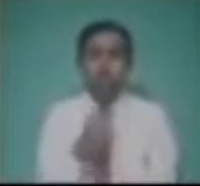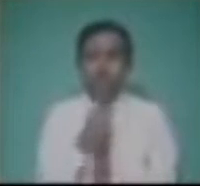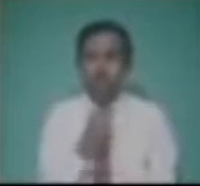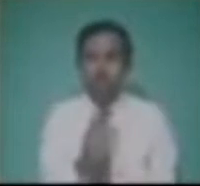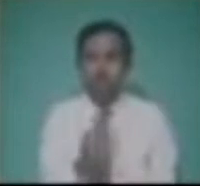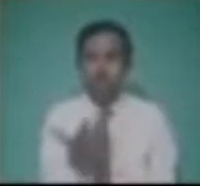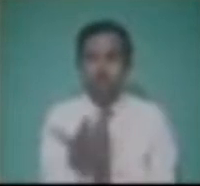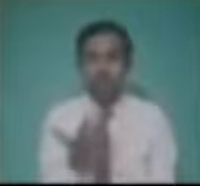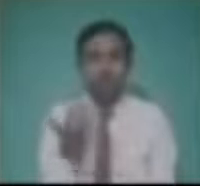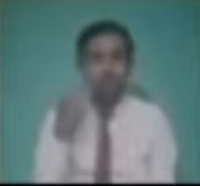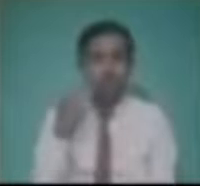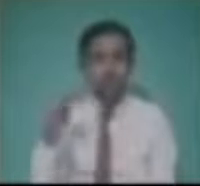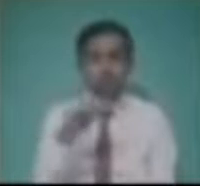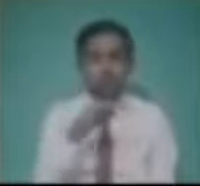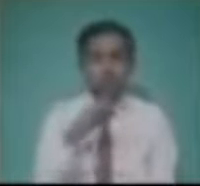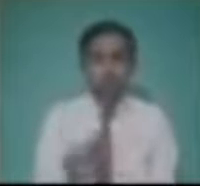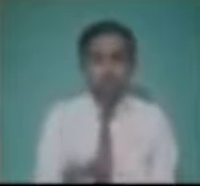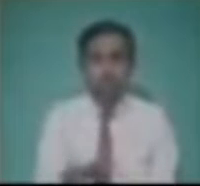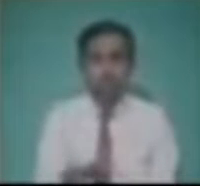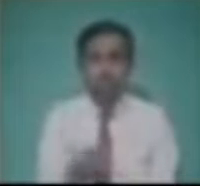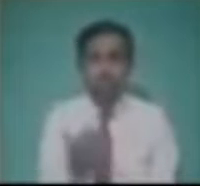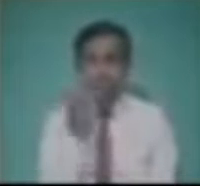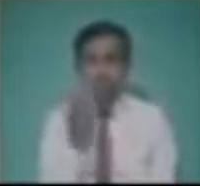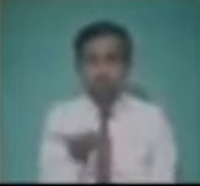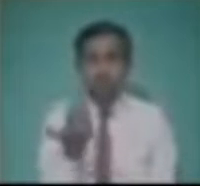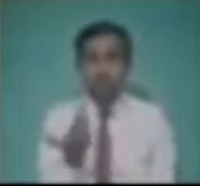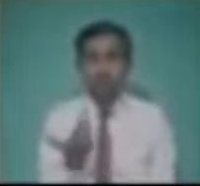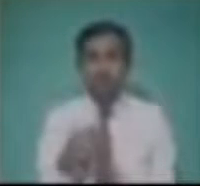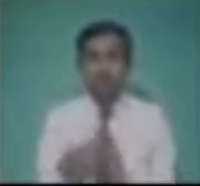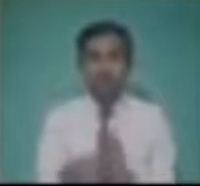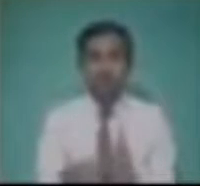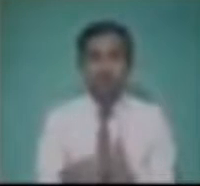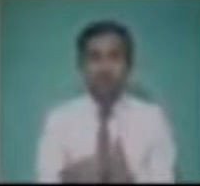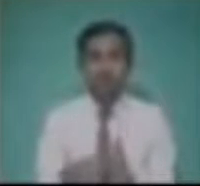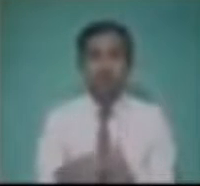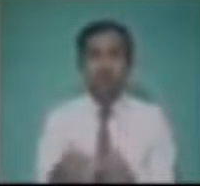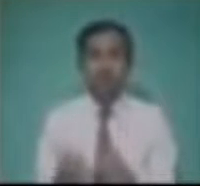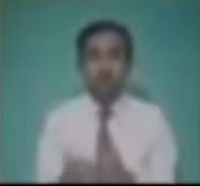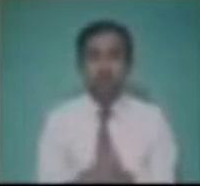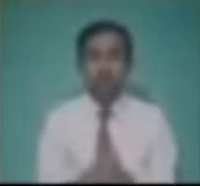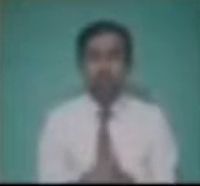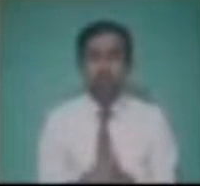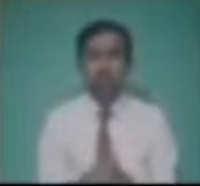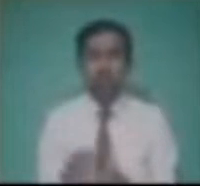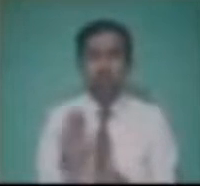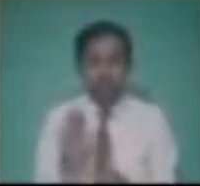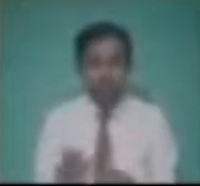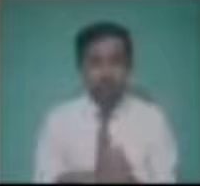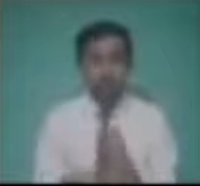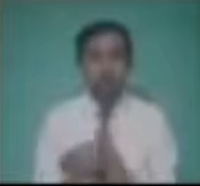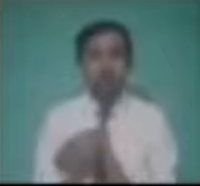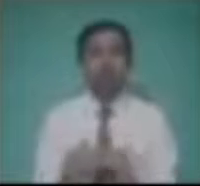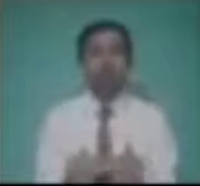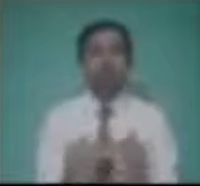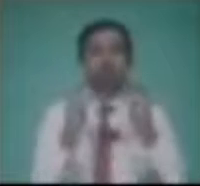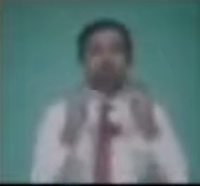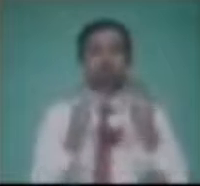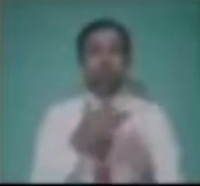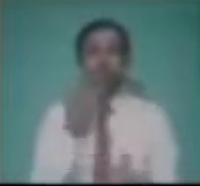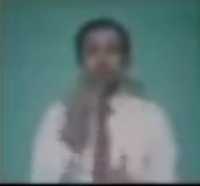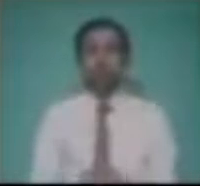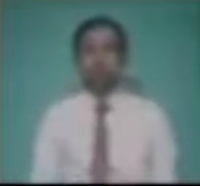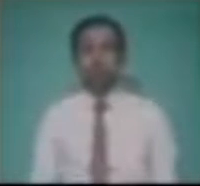බැරි, ජනතාවගේ ජනතාවට මුහුණ දෙන්න බැරි රටක් මේ රටේ ඇති වෙන්න ඕනේ. එහෙම වුණොත් තමයි මේ රට කොහොම හරි ඉදිරියට යන්න